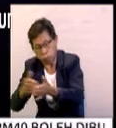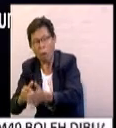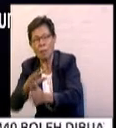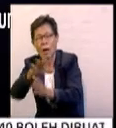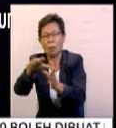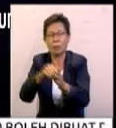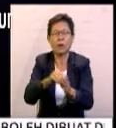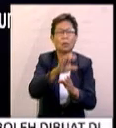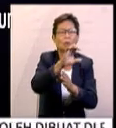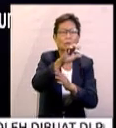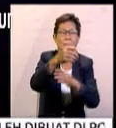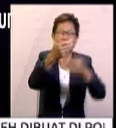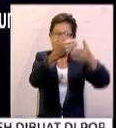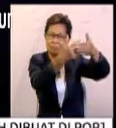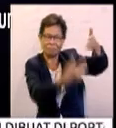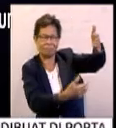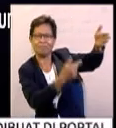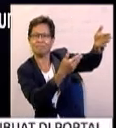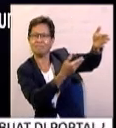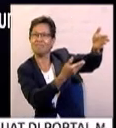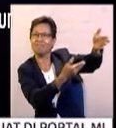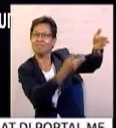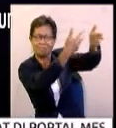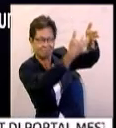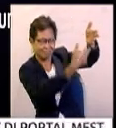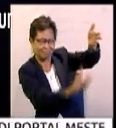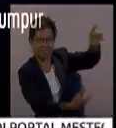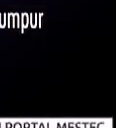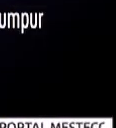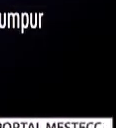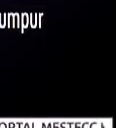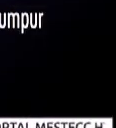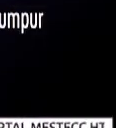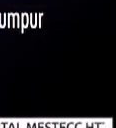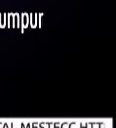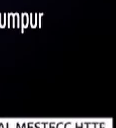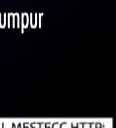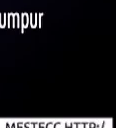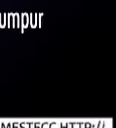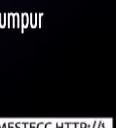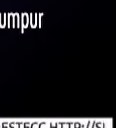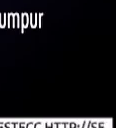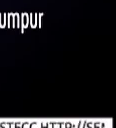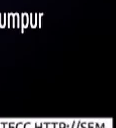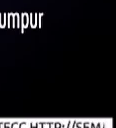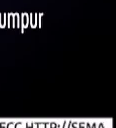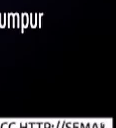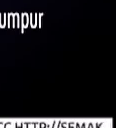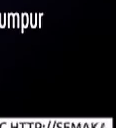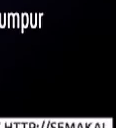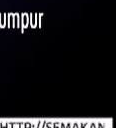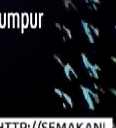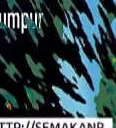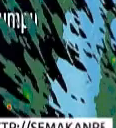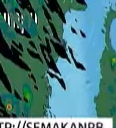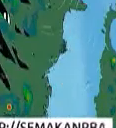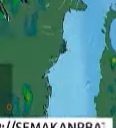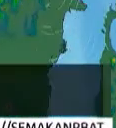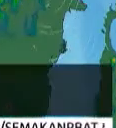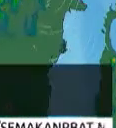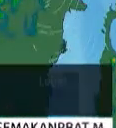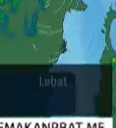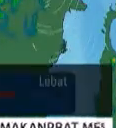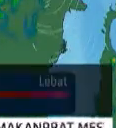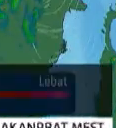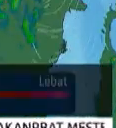melibatkan daerah-daerah yang terbabit seperti yang telah ditandakan dengan warna kuning ini. Dan melalui jangkaan hujan